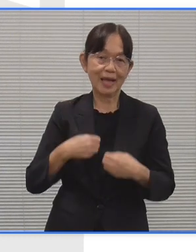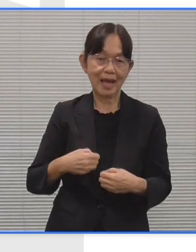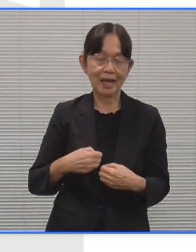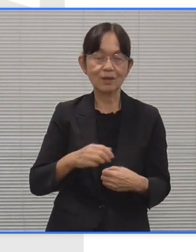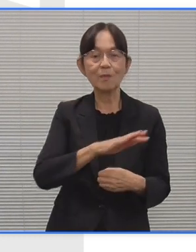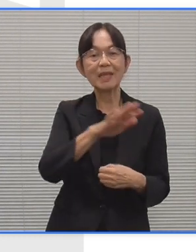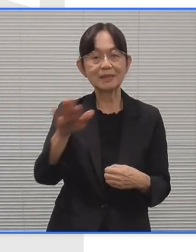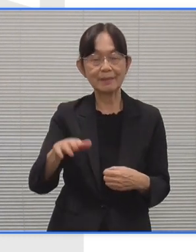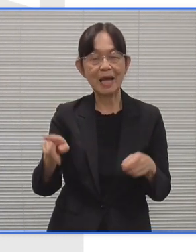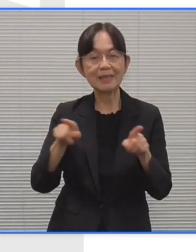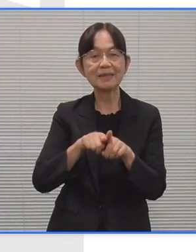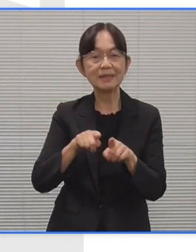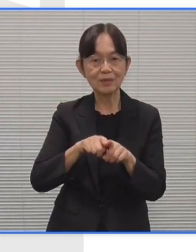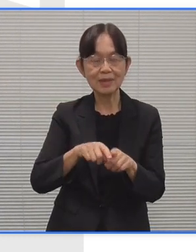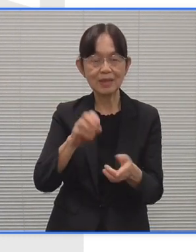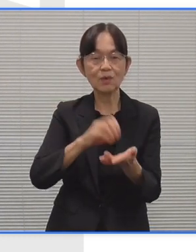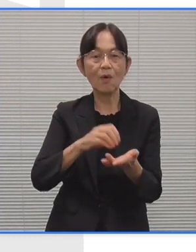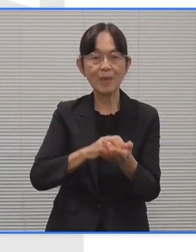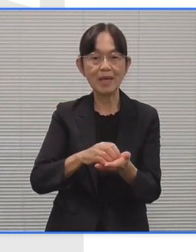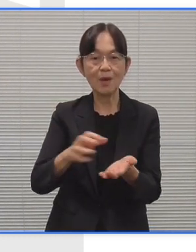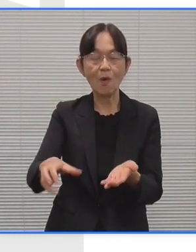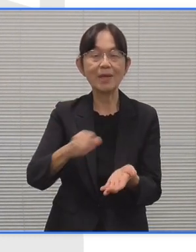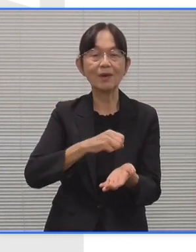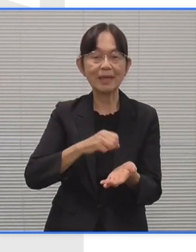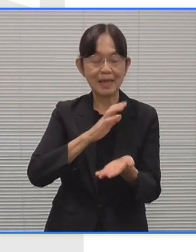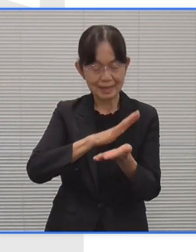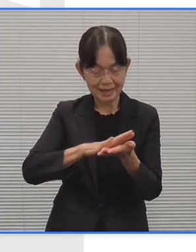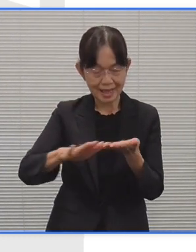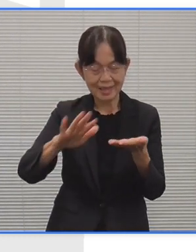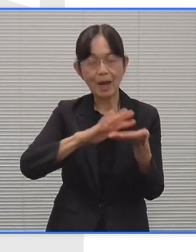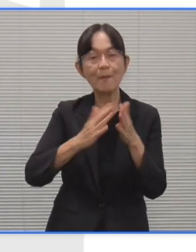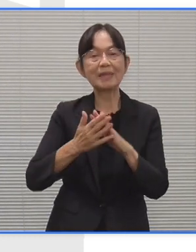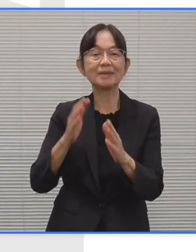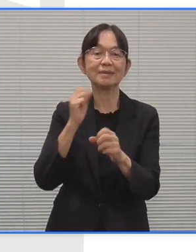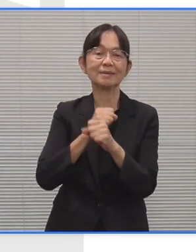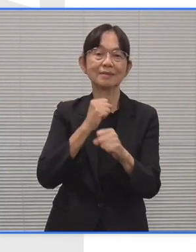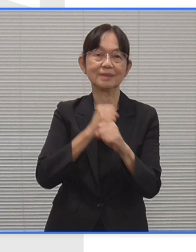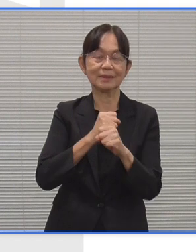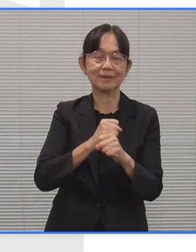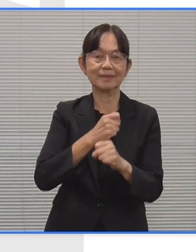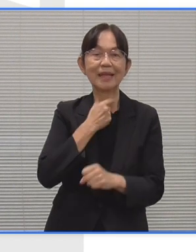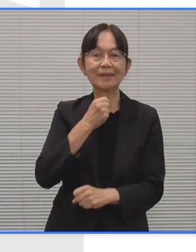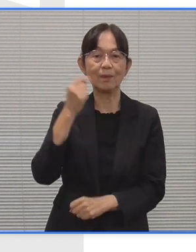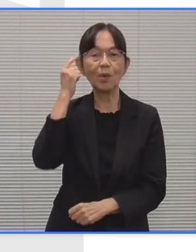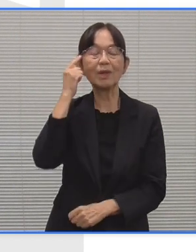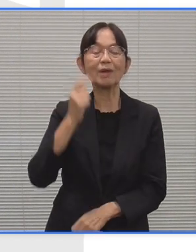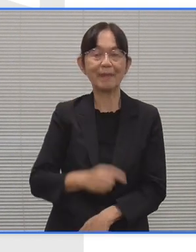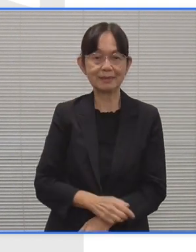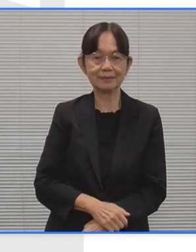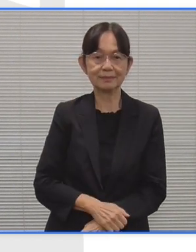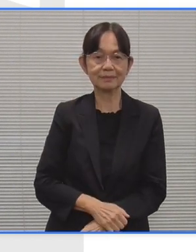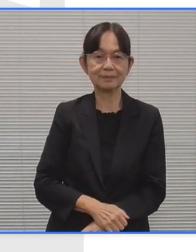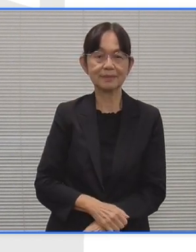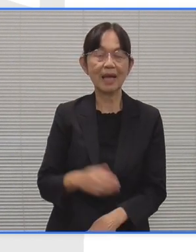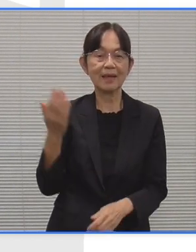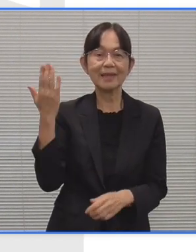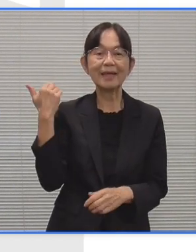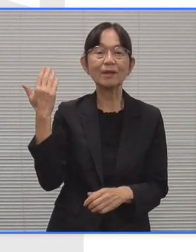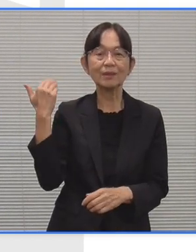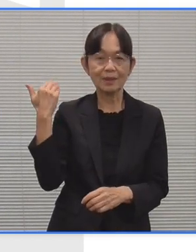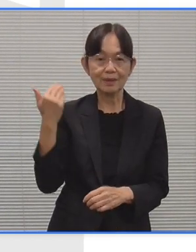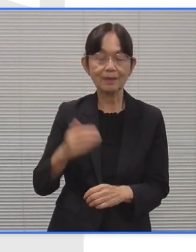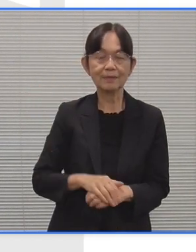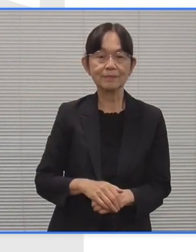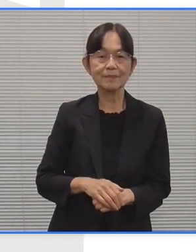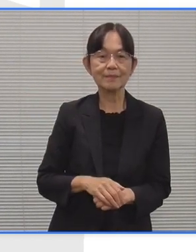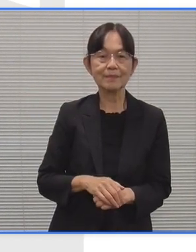にゴミを拾ってきれいな街づくりに貢献をしていきたいというふうに思います。でちょうどですね、